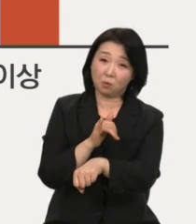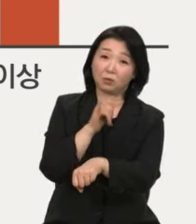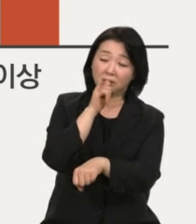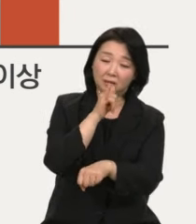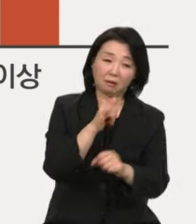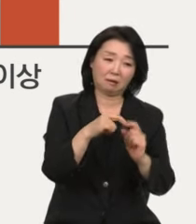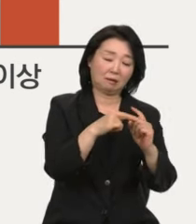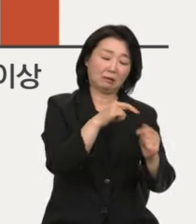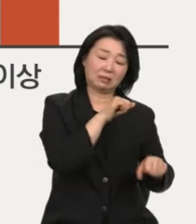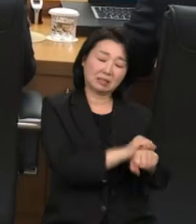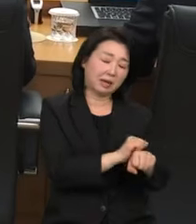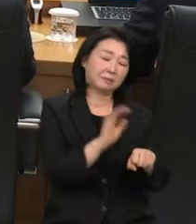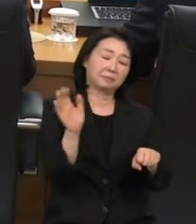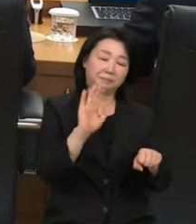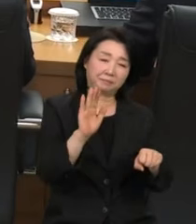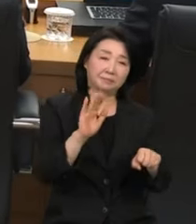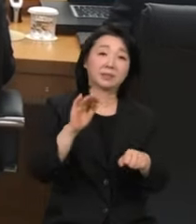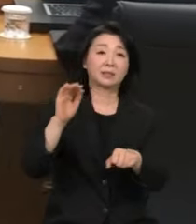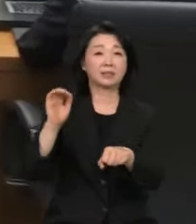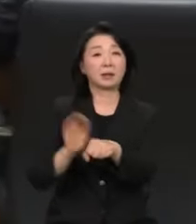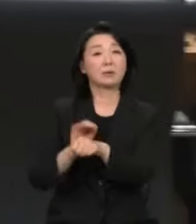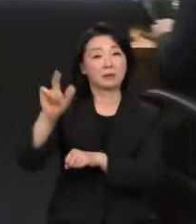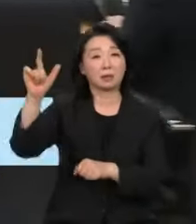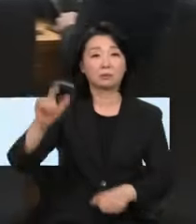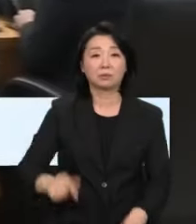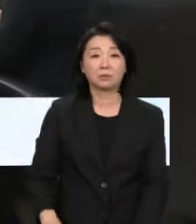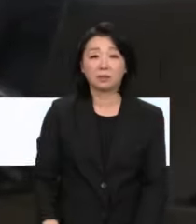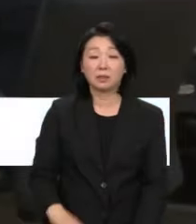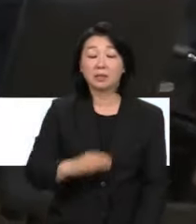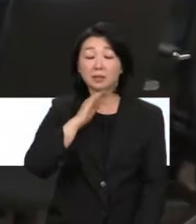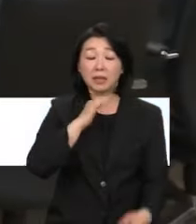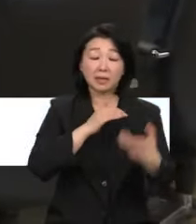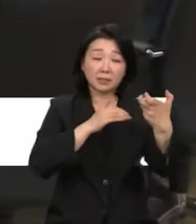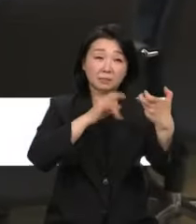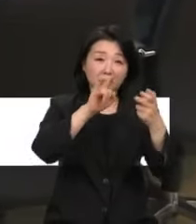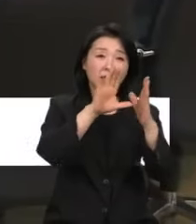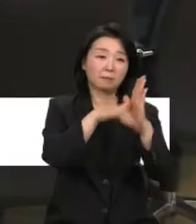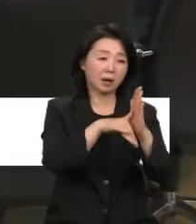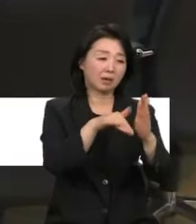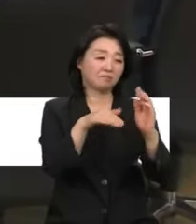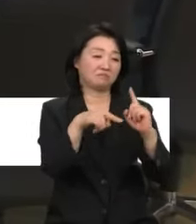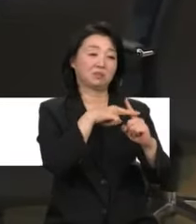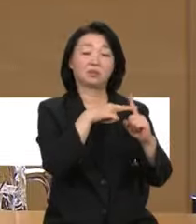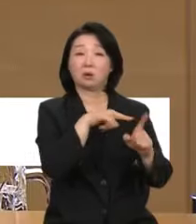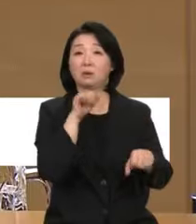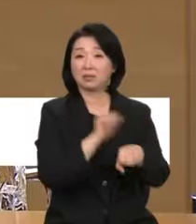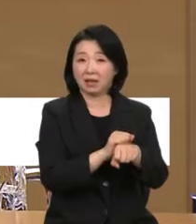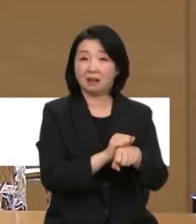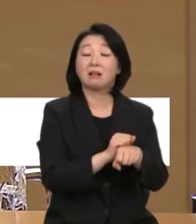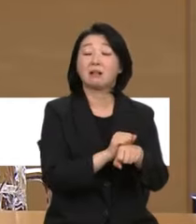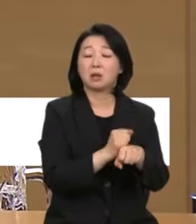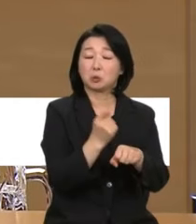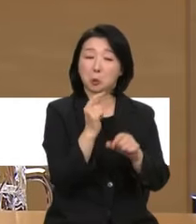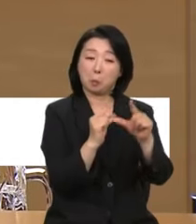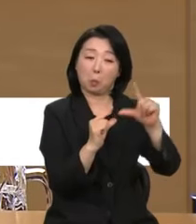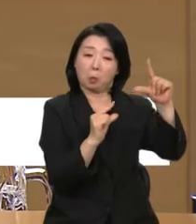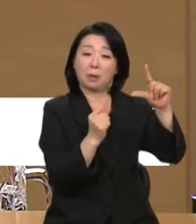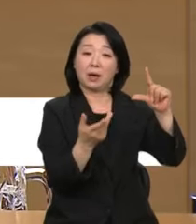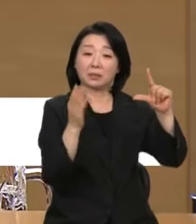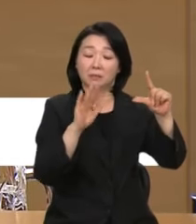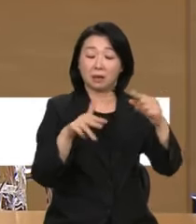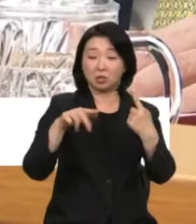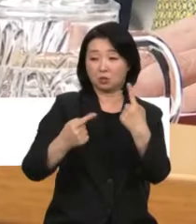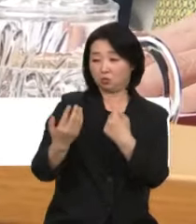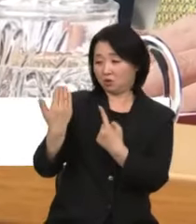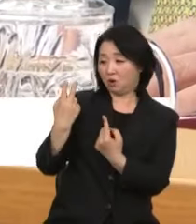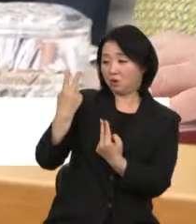의견을 앞섰습니다. 70세 이상에서만 긍정평가가 조금 더 높게 나왔지만 그마저도 한 주 전에